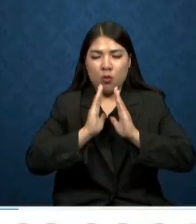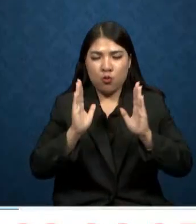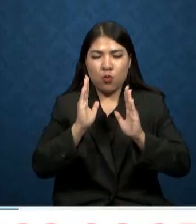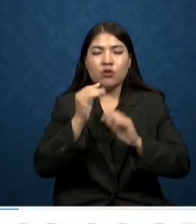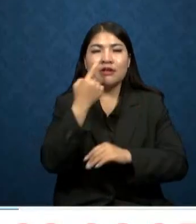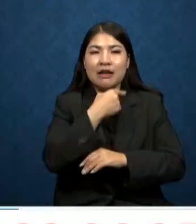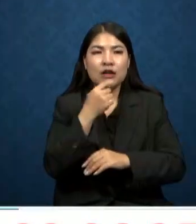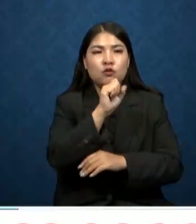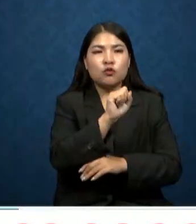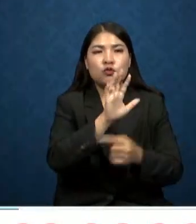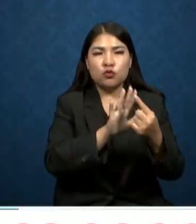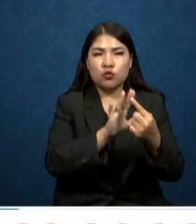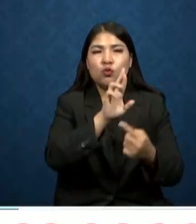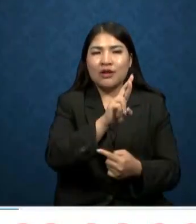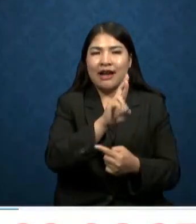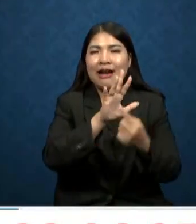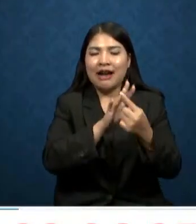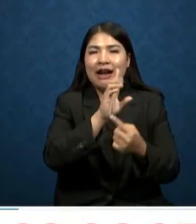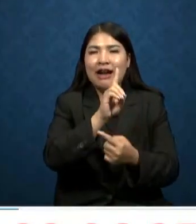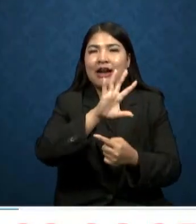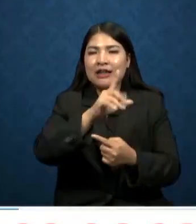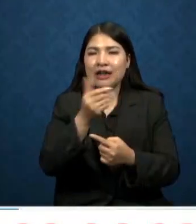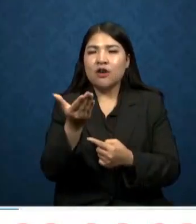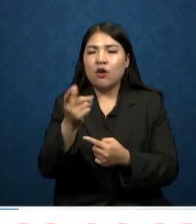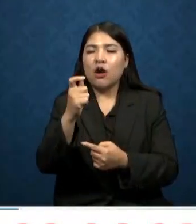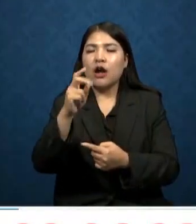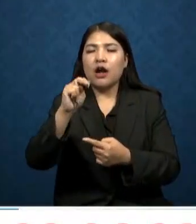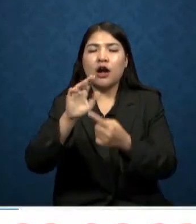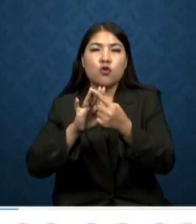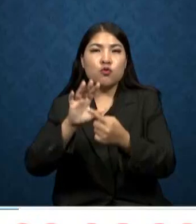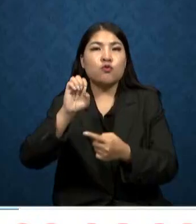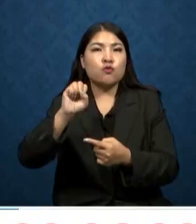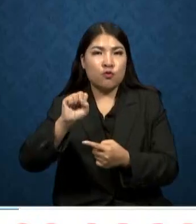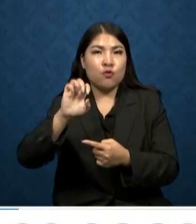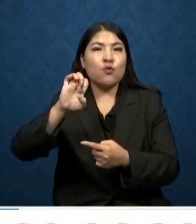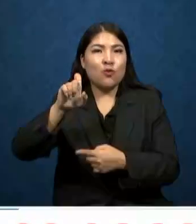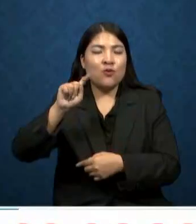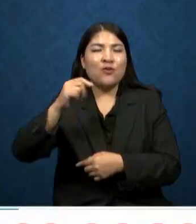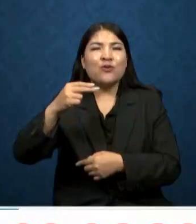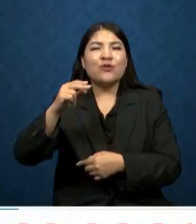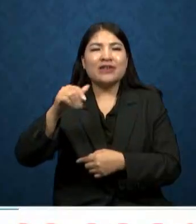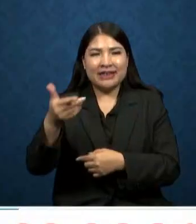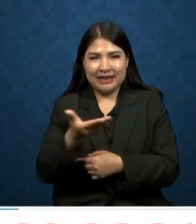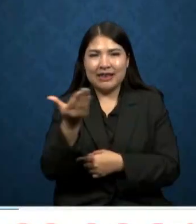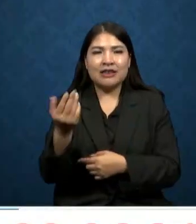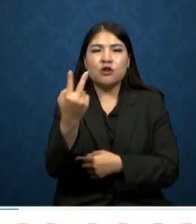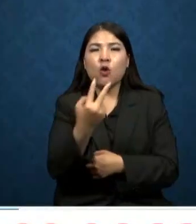ท่านอนุศิษย์ที่กรุณาให้ข้อสังเกตกับคณะกรรมาธิการก็จะรับไป